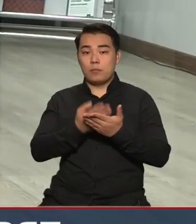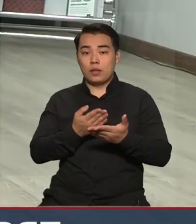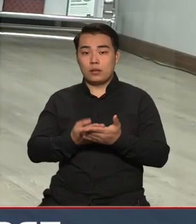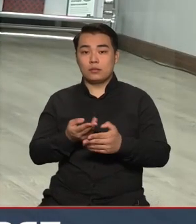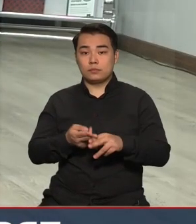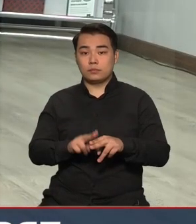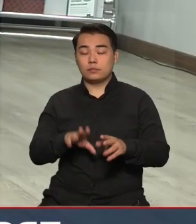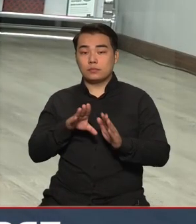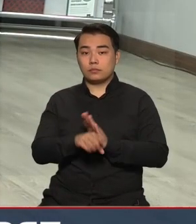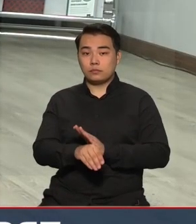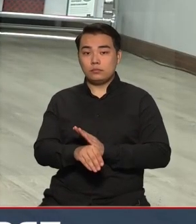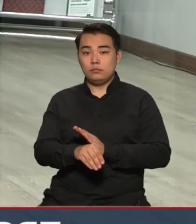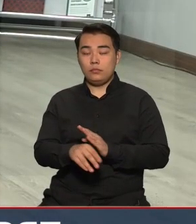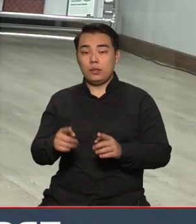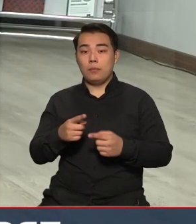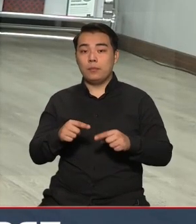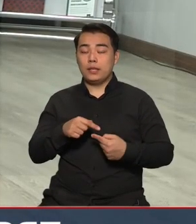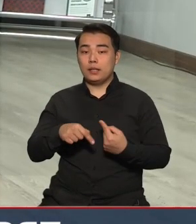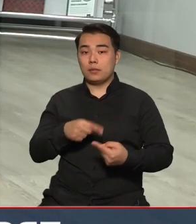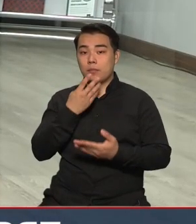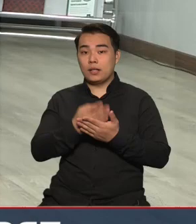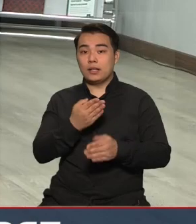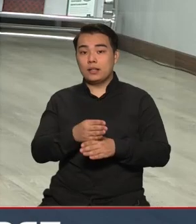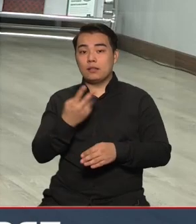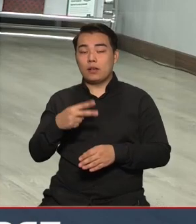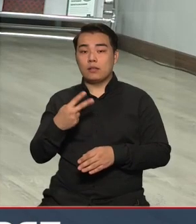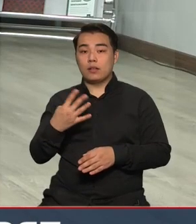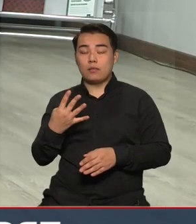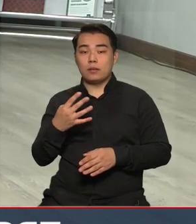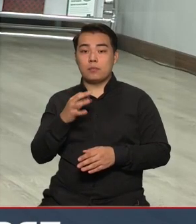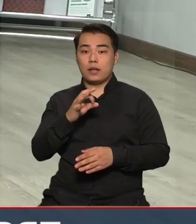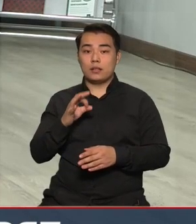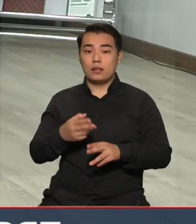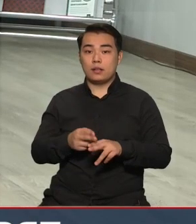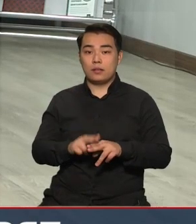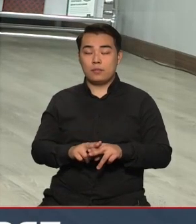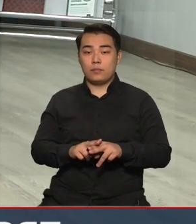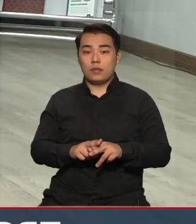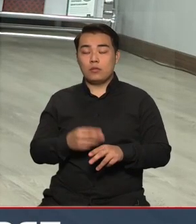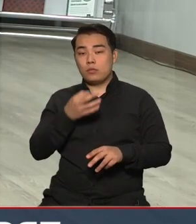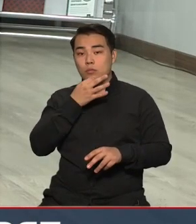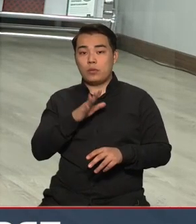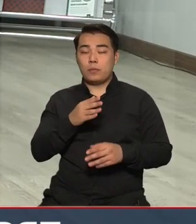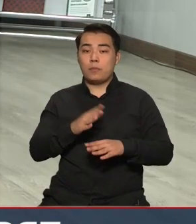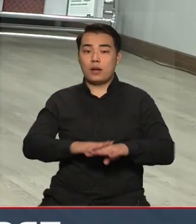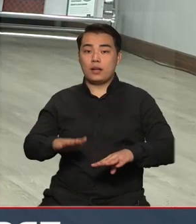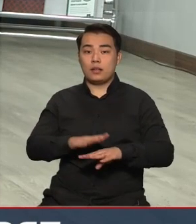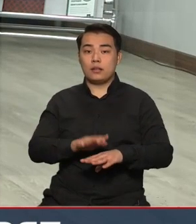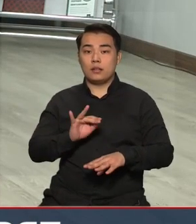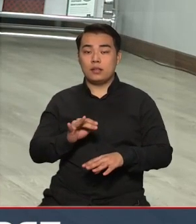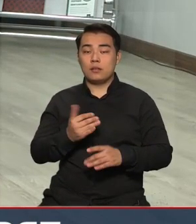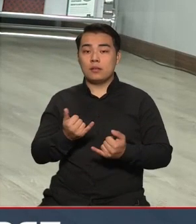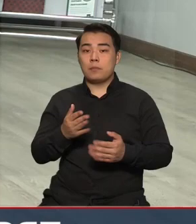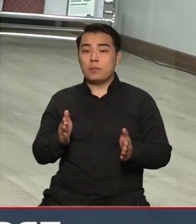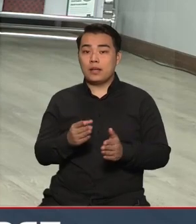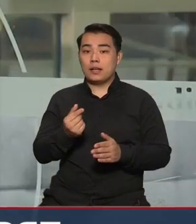там бизнес кредитуется под 20-22%, здесь 56%, естественно, любой банк или микрофинансовая организация,